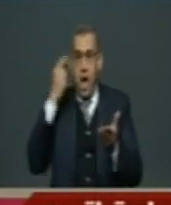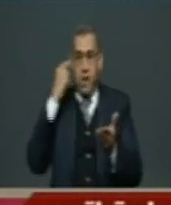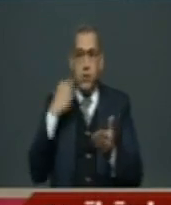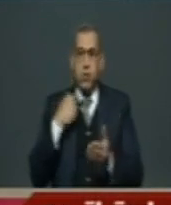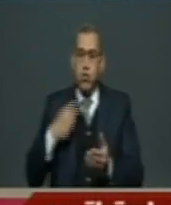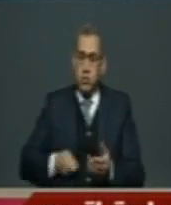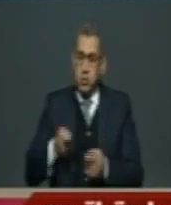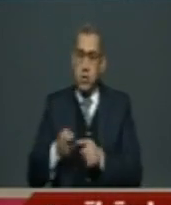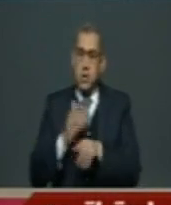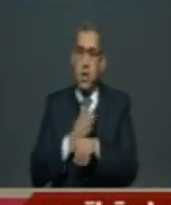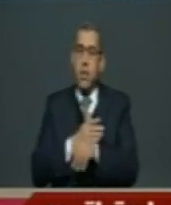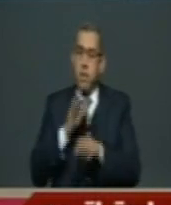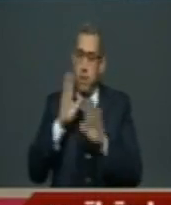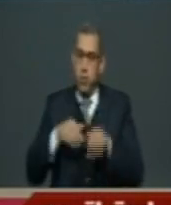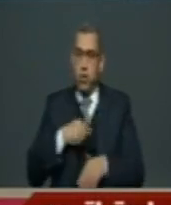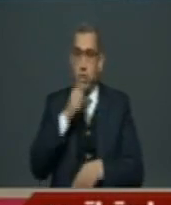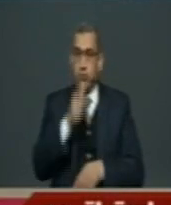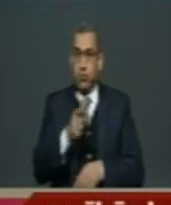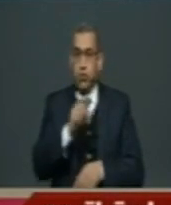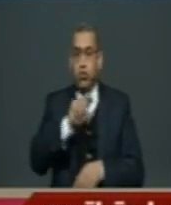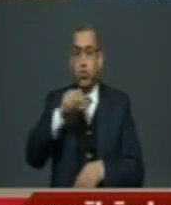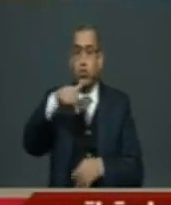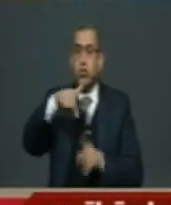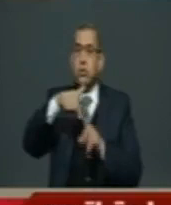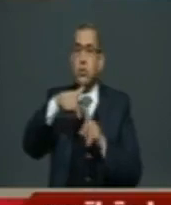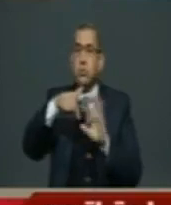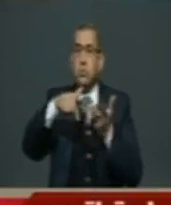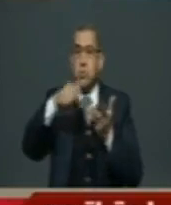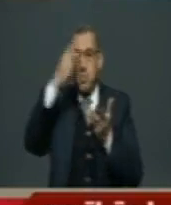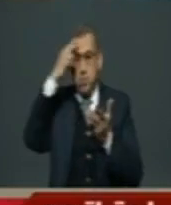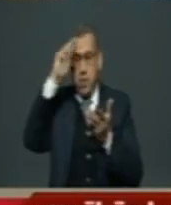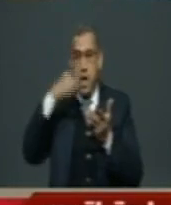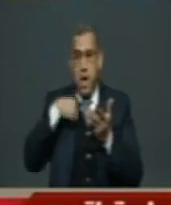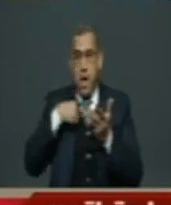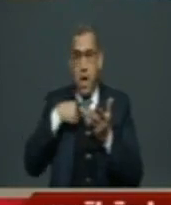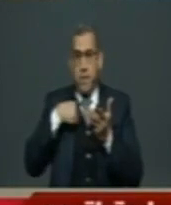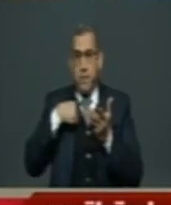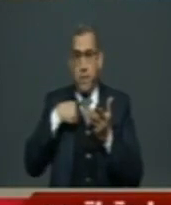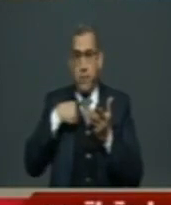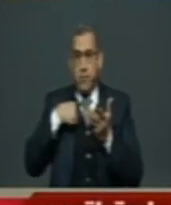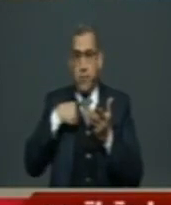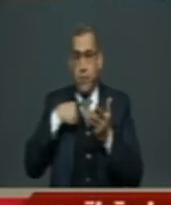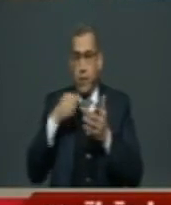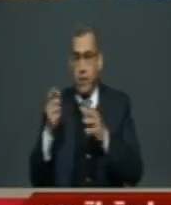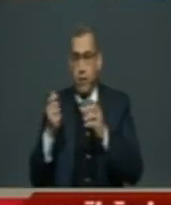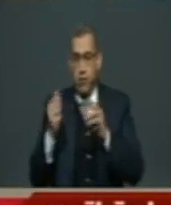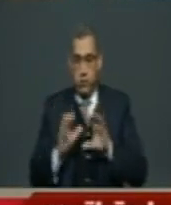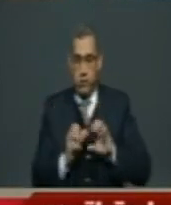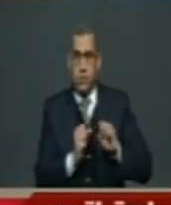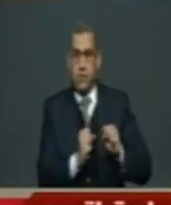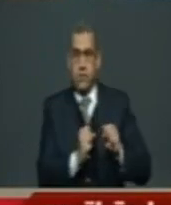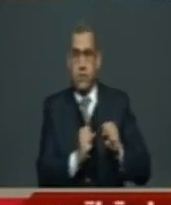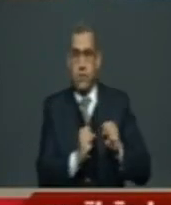لكم كلمه 6 شهور معناه ان انا بقى احبس او احجز فلوس